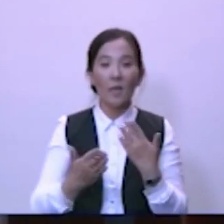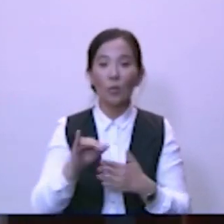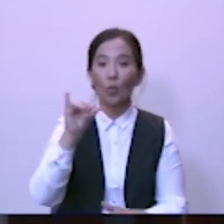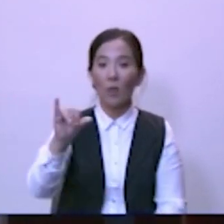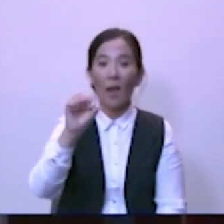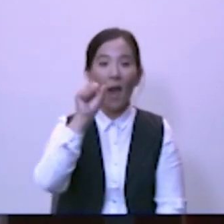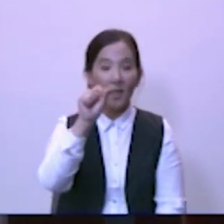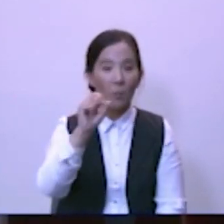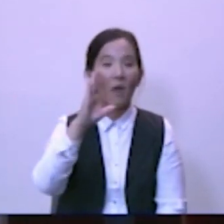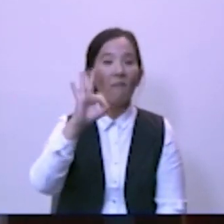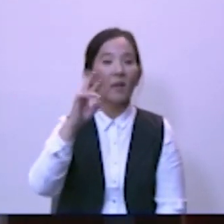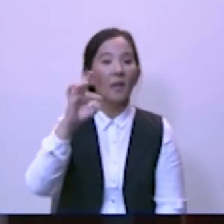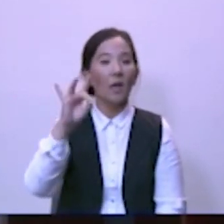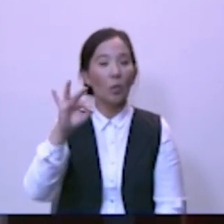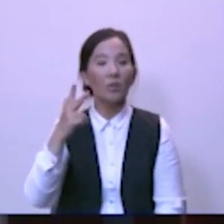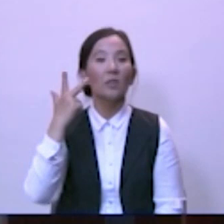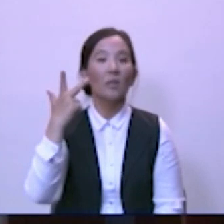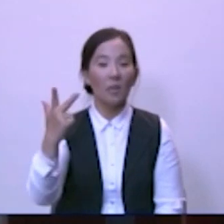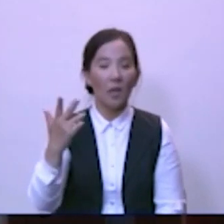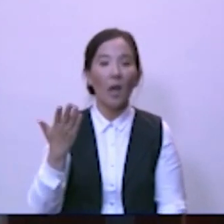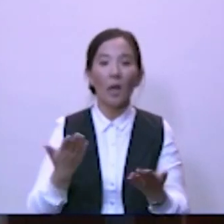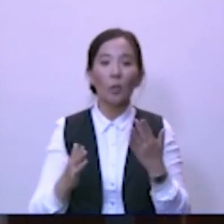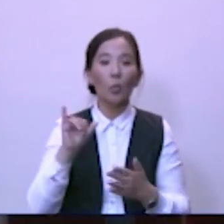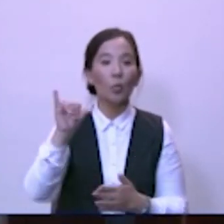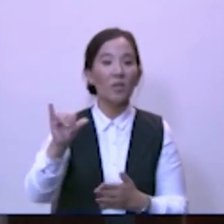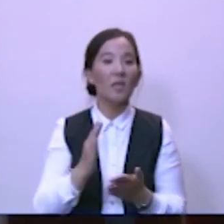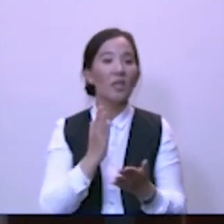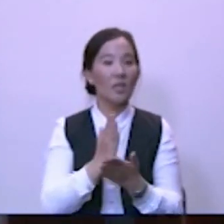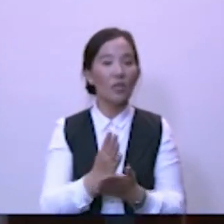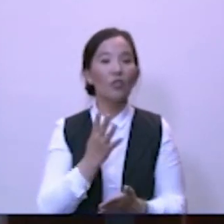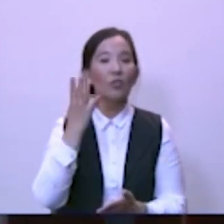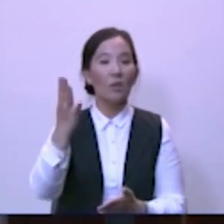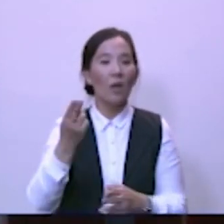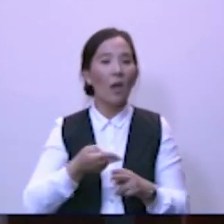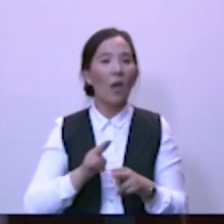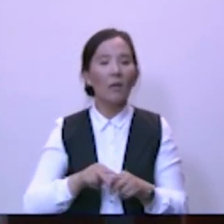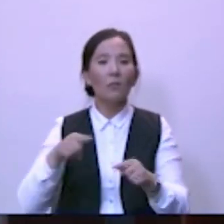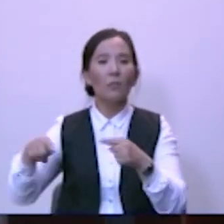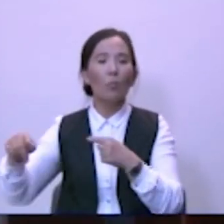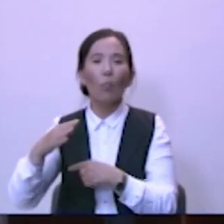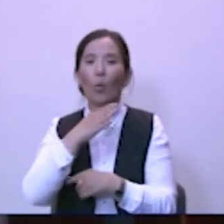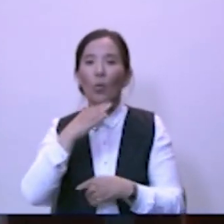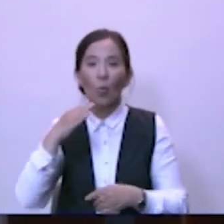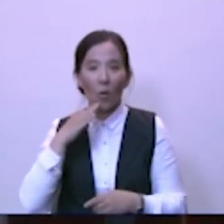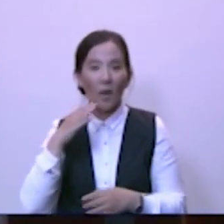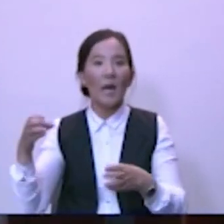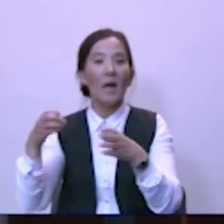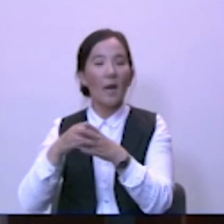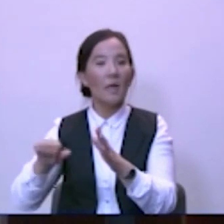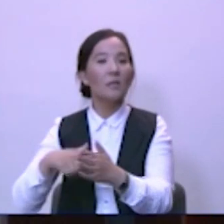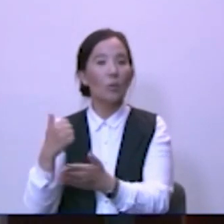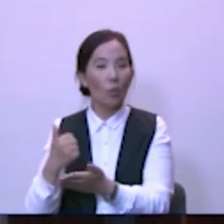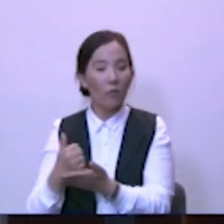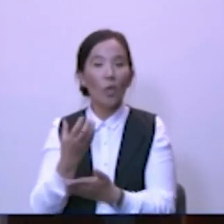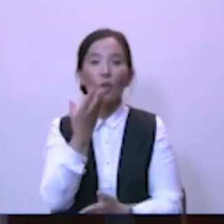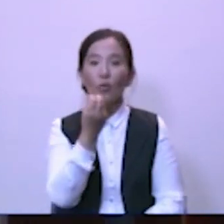при также у нас есть кислоты в которых есть 4 их мы относим к много основном еще у нас кислоты